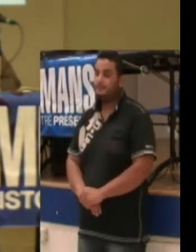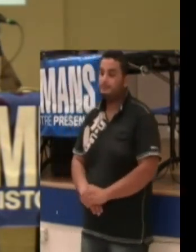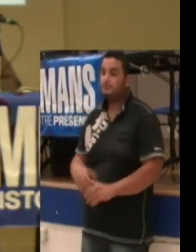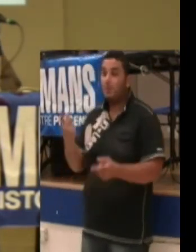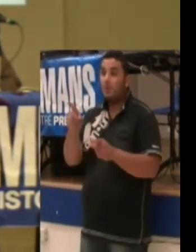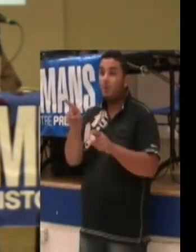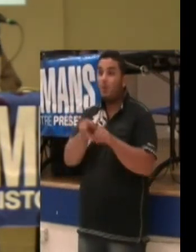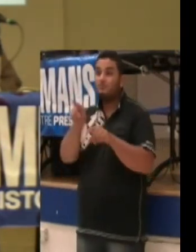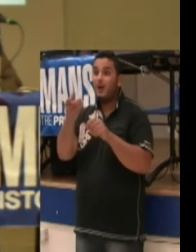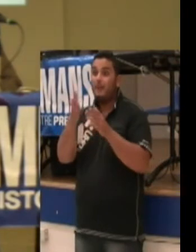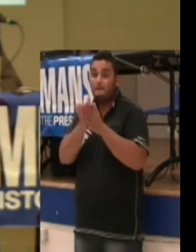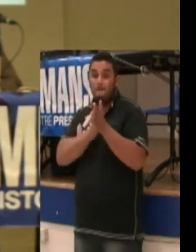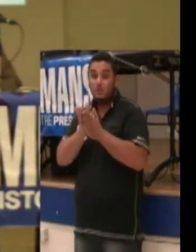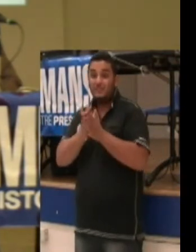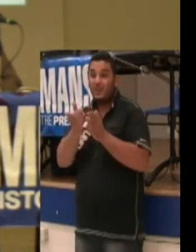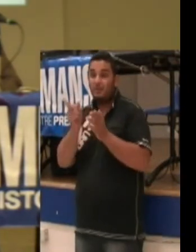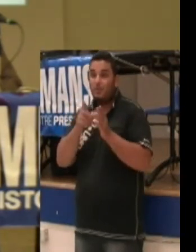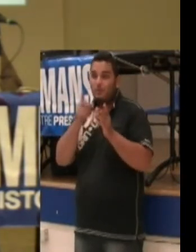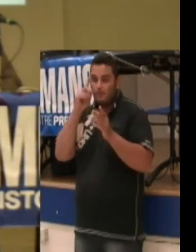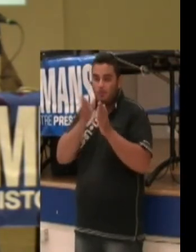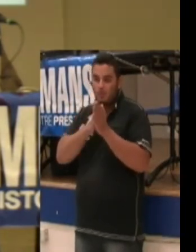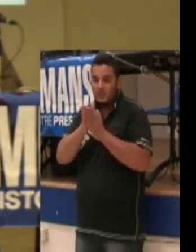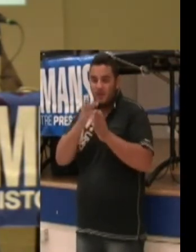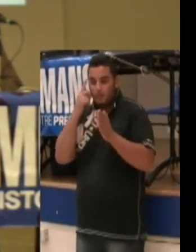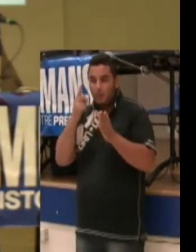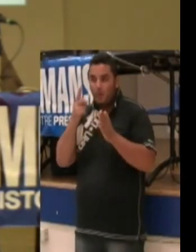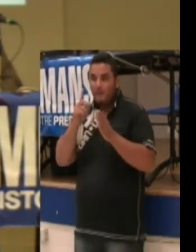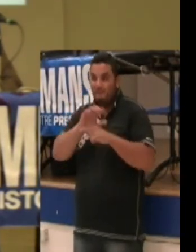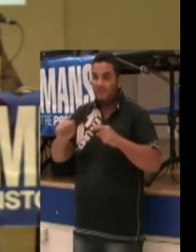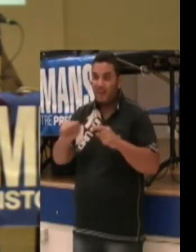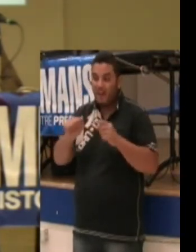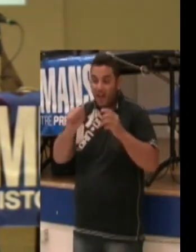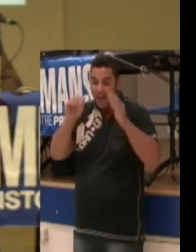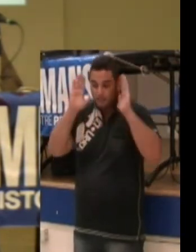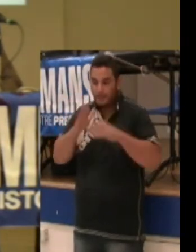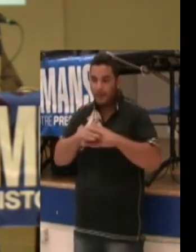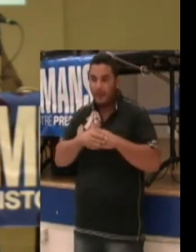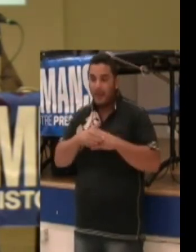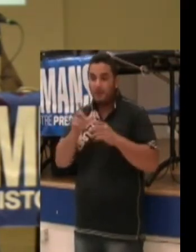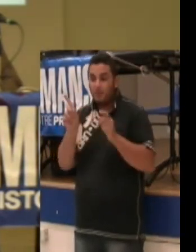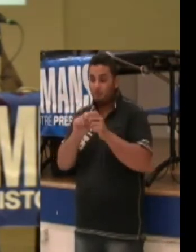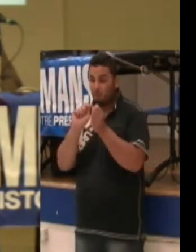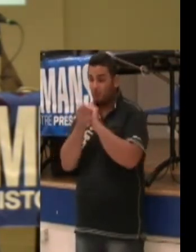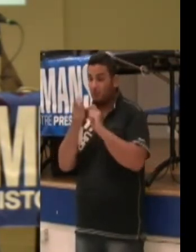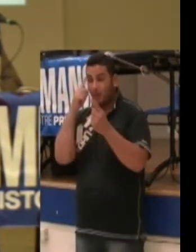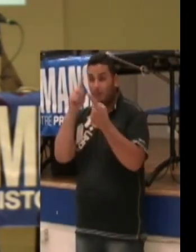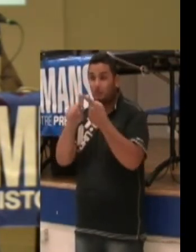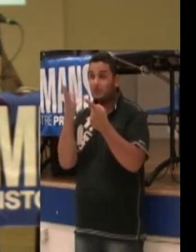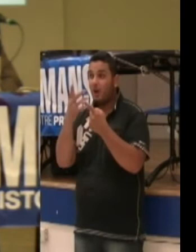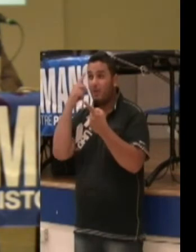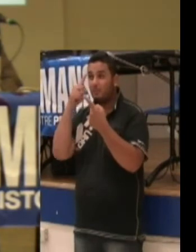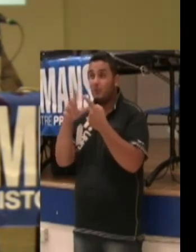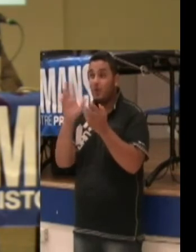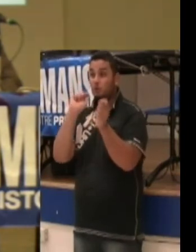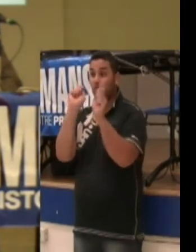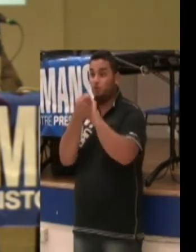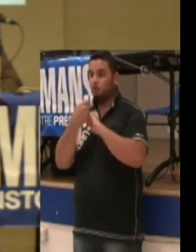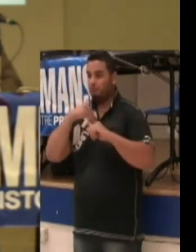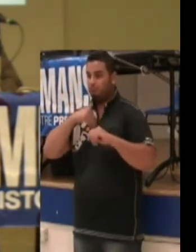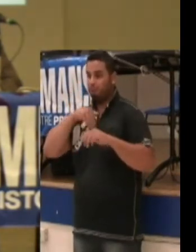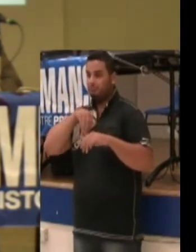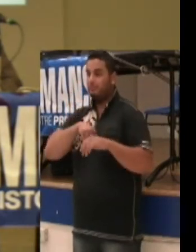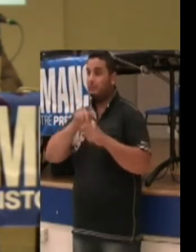que comme tu l'as souligné, le but aussi c'est de changer. Et changer, parfois on a besoin de l'autre pour être accompagné